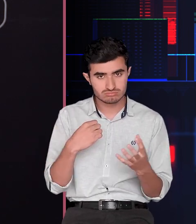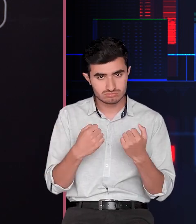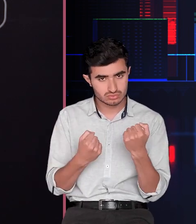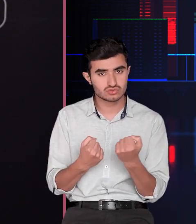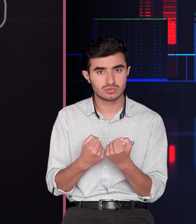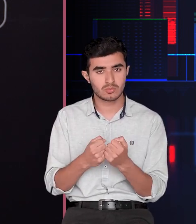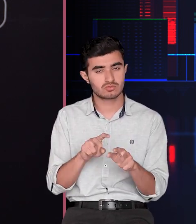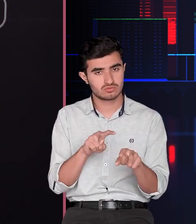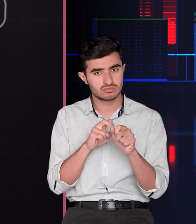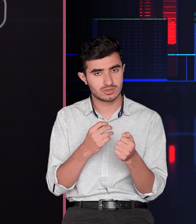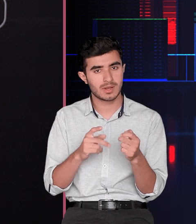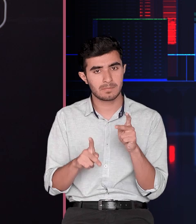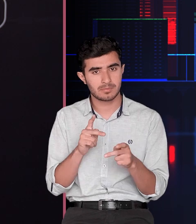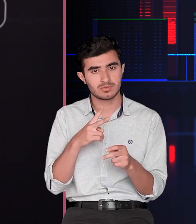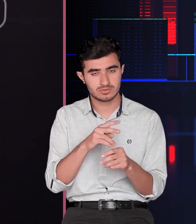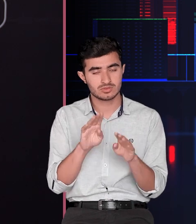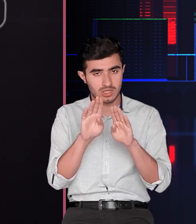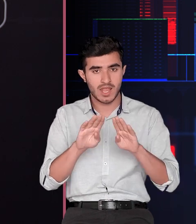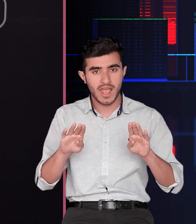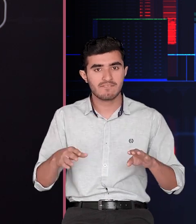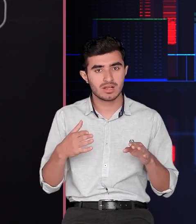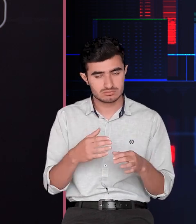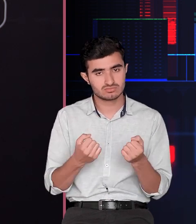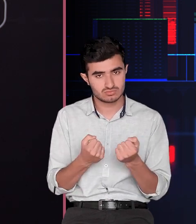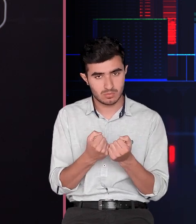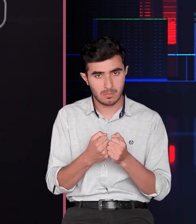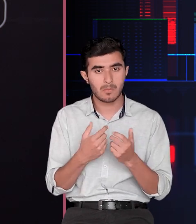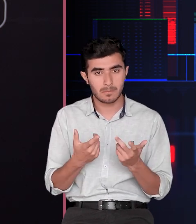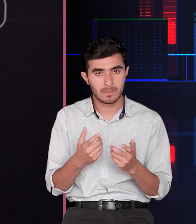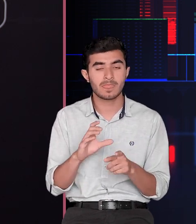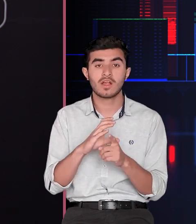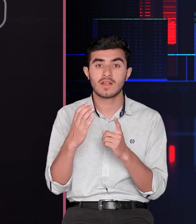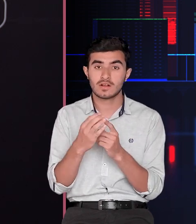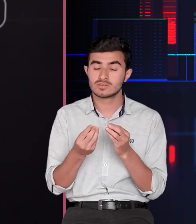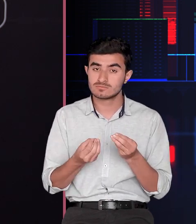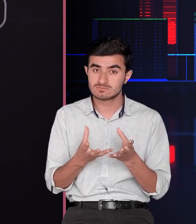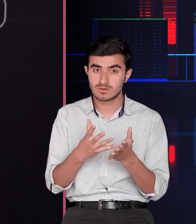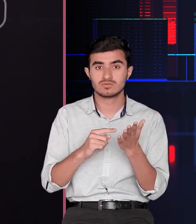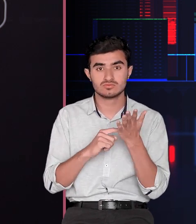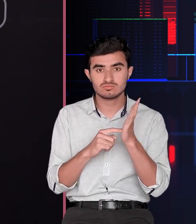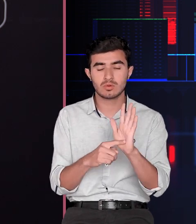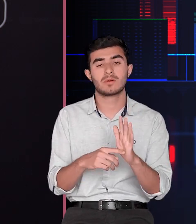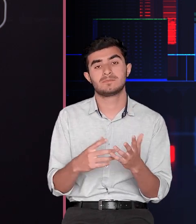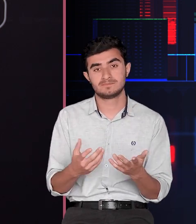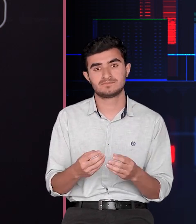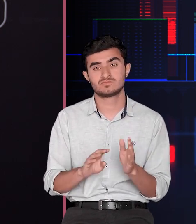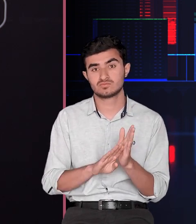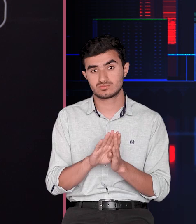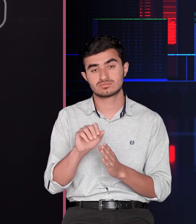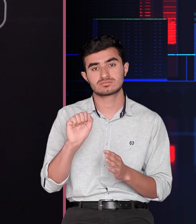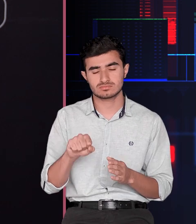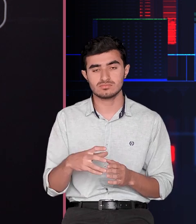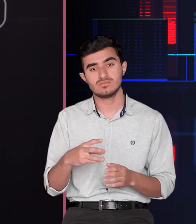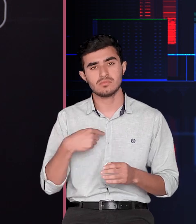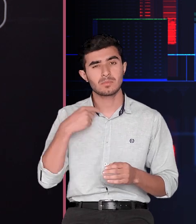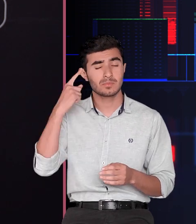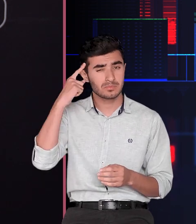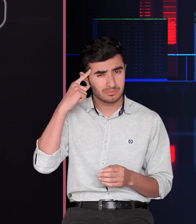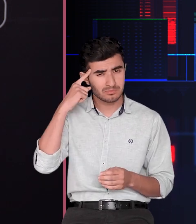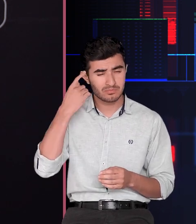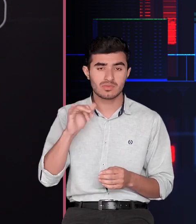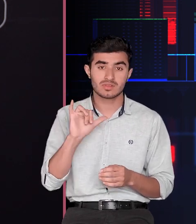अदारों को भी आगे आना चाहिए और इन लोगों को सपोर्ट करना चाहिए। ये जो हमारे मेले हो रहे हैं उन लोगों को इसको ऑन करना चाहिए ताकि